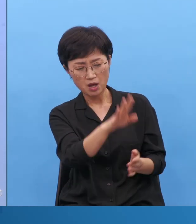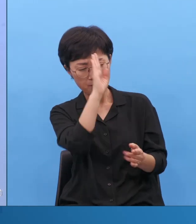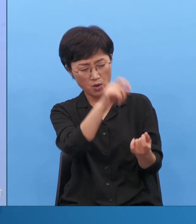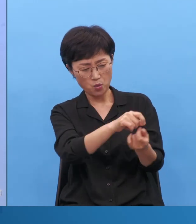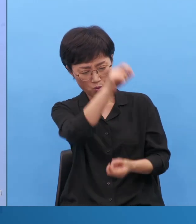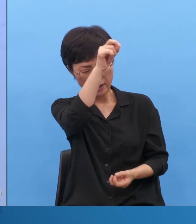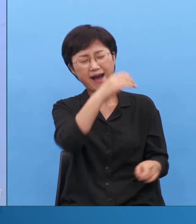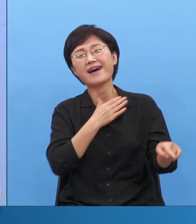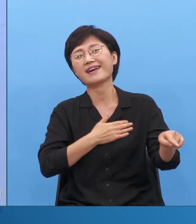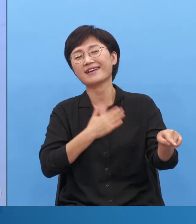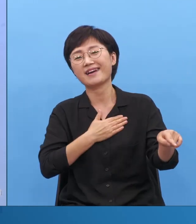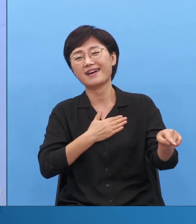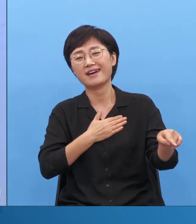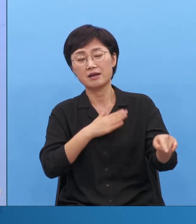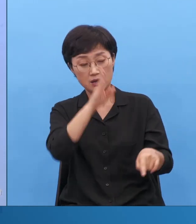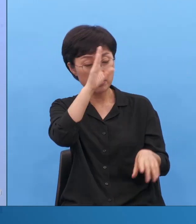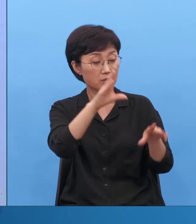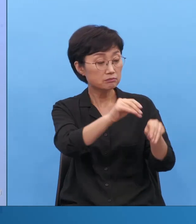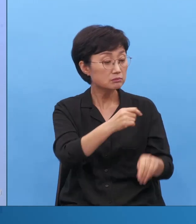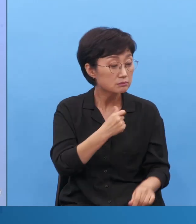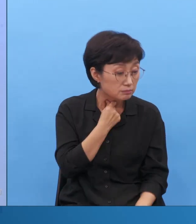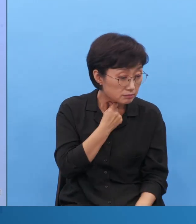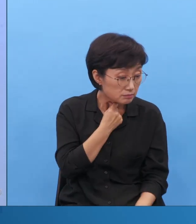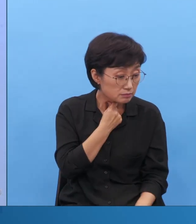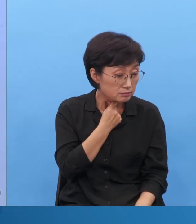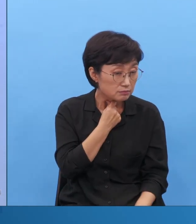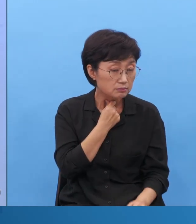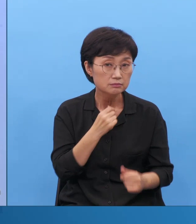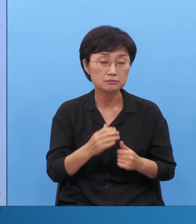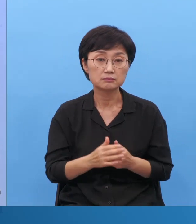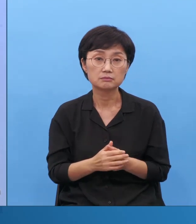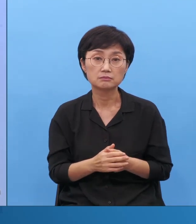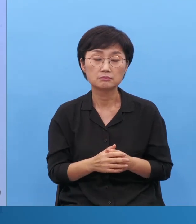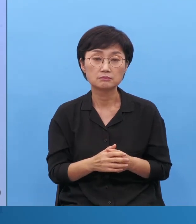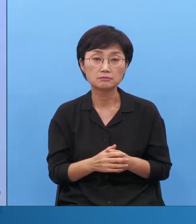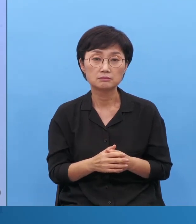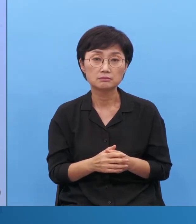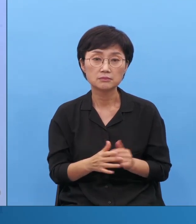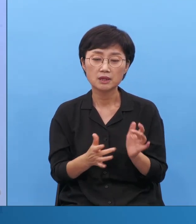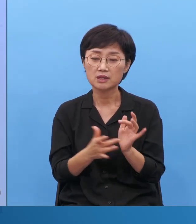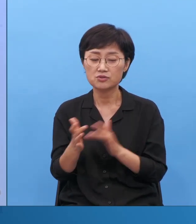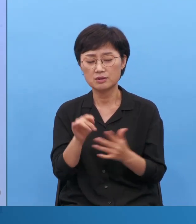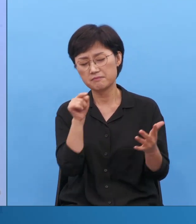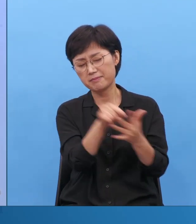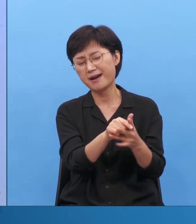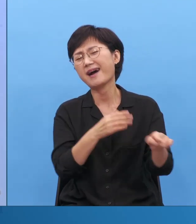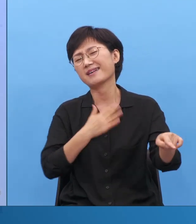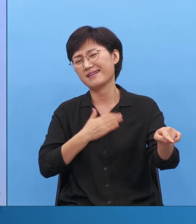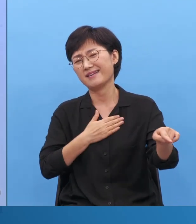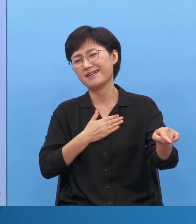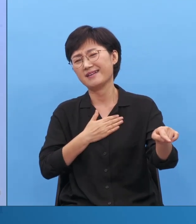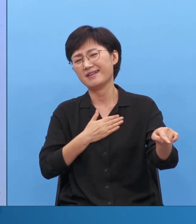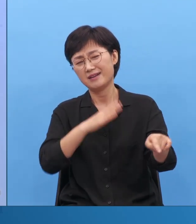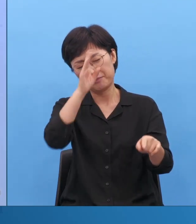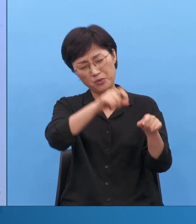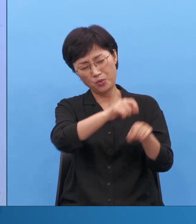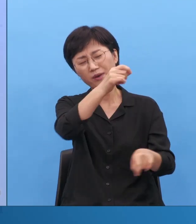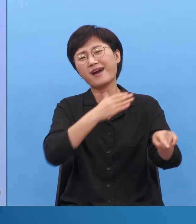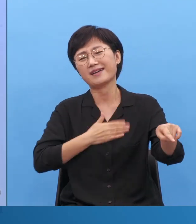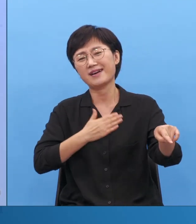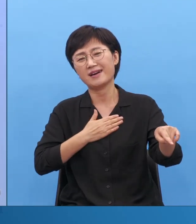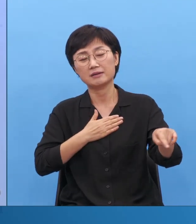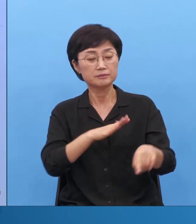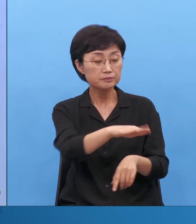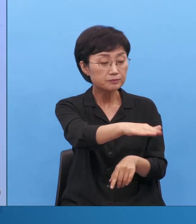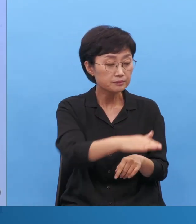낫고자 하느냐. In verse 6 it says, when Jesus saw him, he knew that he had this condition for a long time 예수님 and 벌써 asked him. 오래된 줄 아시고 네가 낫고자 하느냐. Knowing this